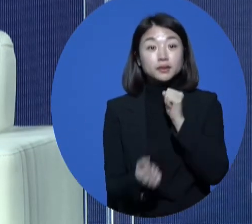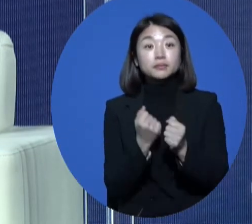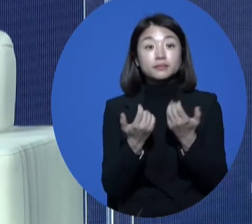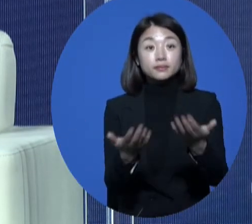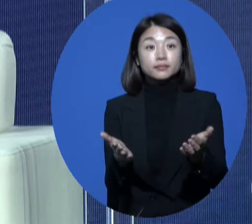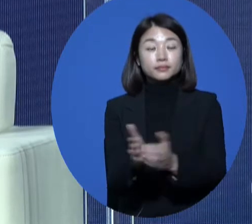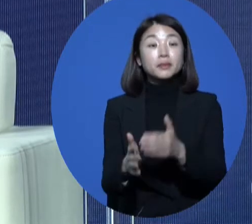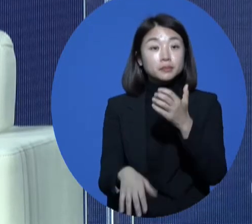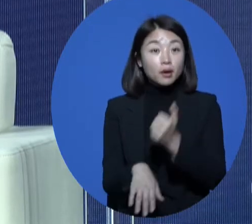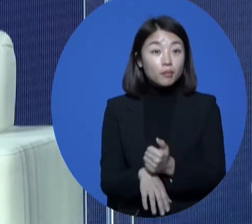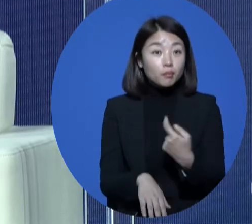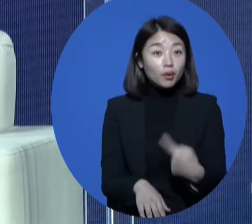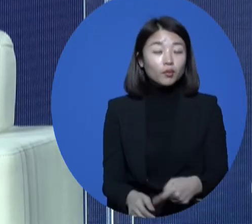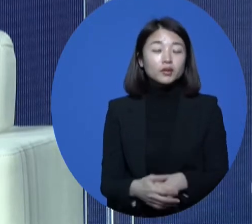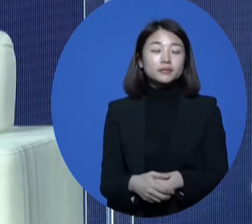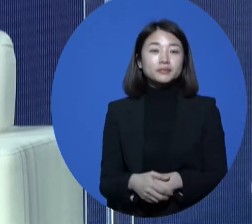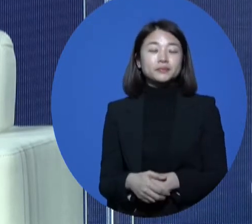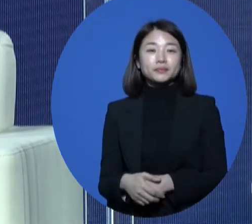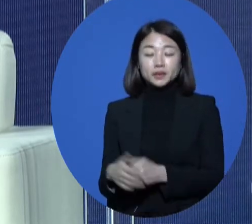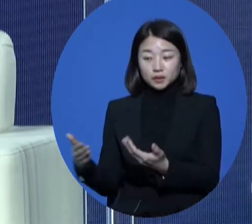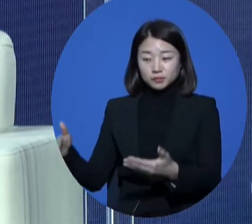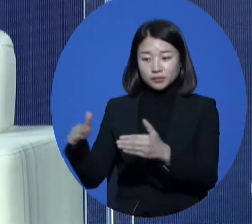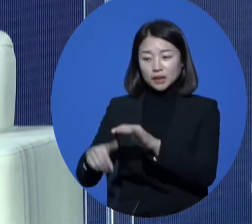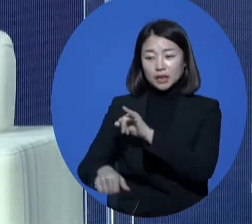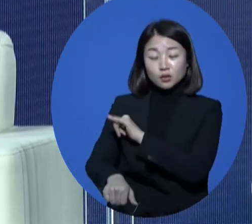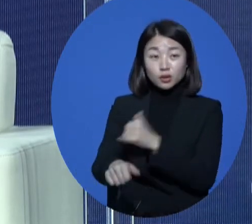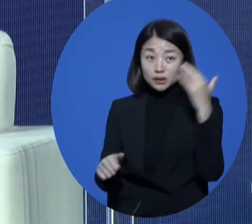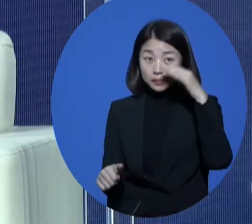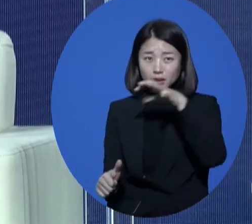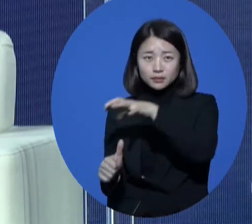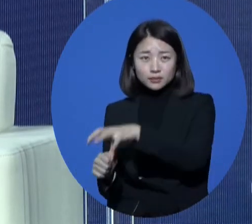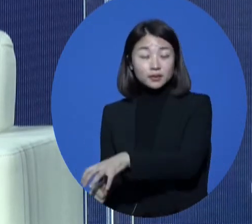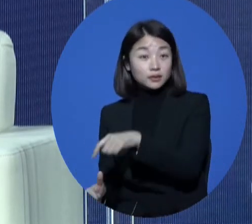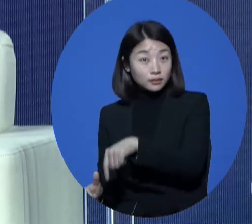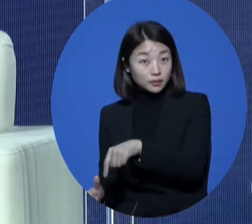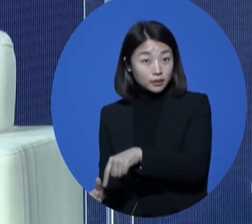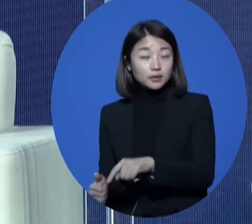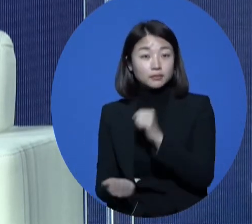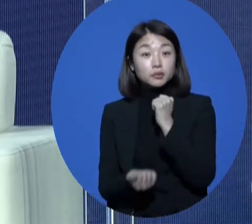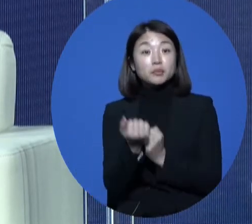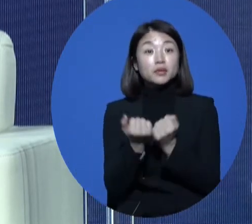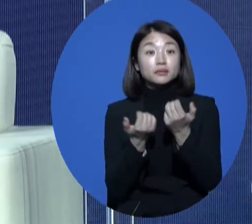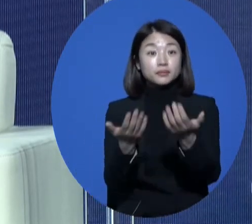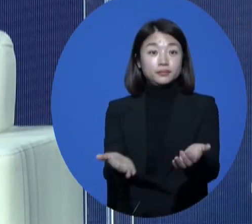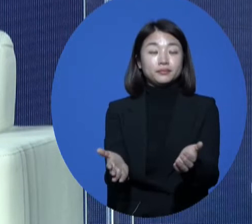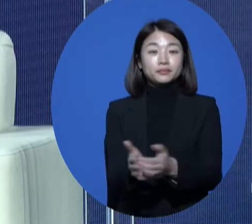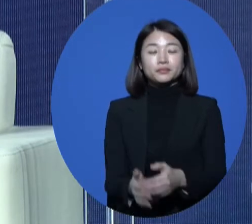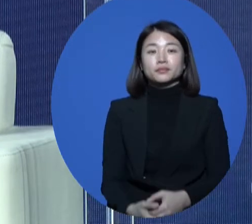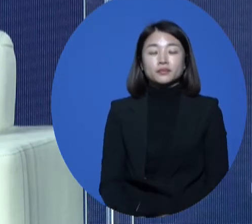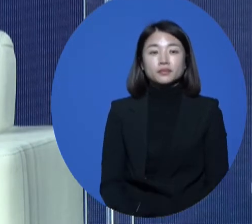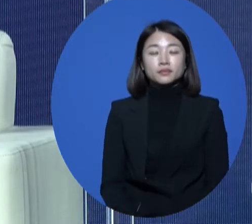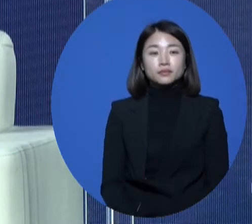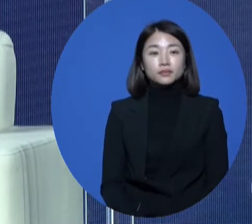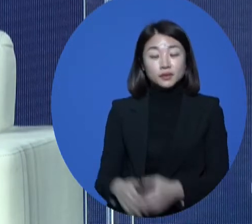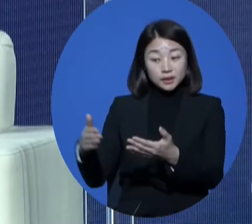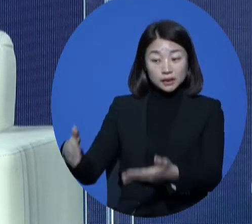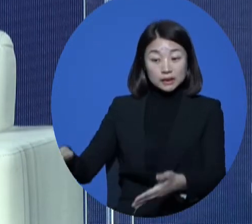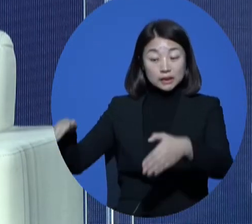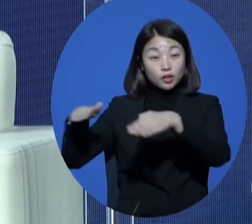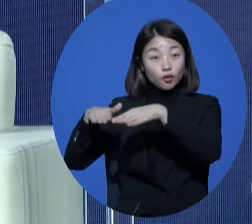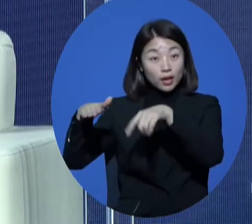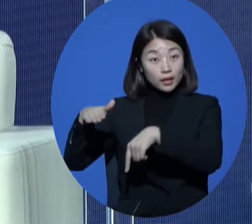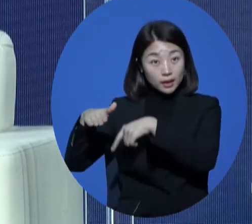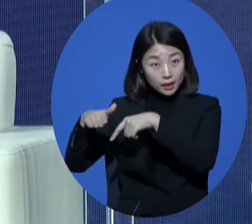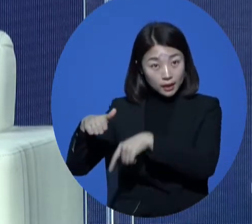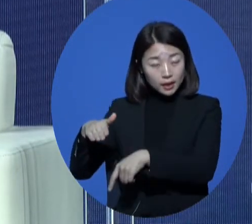주셨습니다. 그리고 마지막으로는 시설의 인권 침해의 현실에 대해서 포괄적인 말씀을 해주셨고 그리고 시설을 둘러싸고